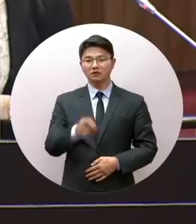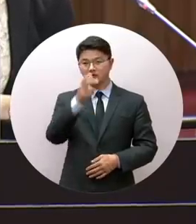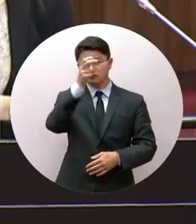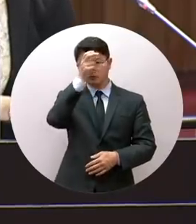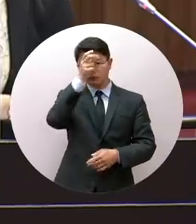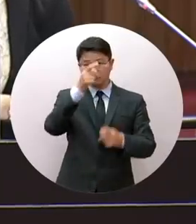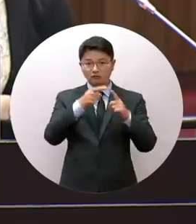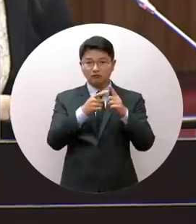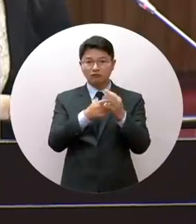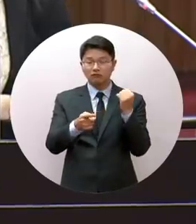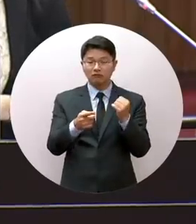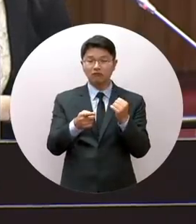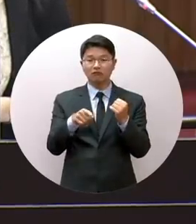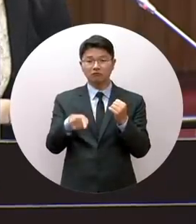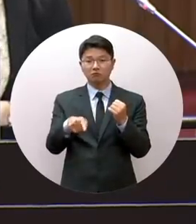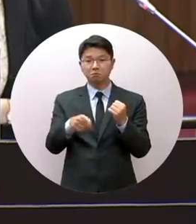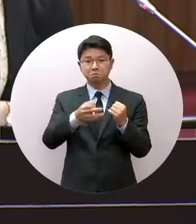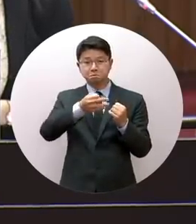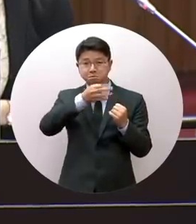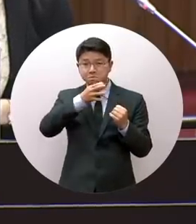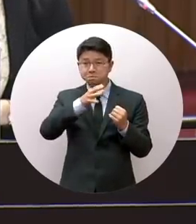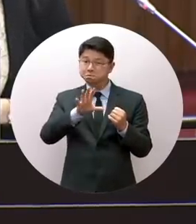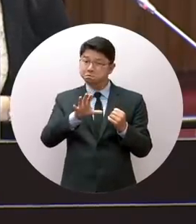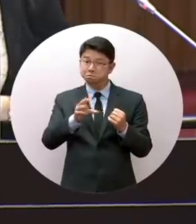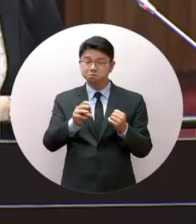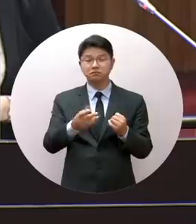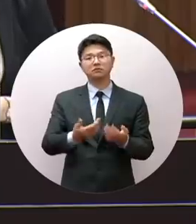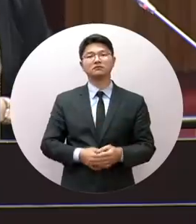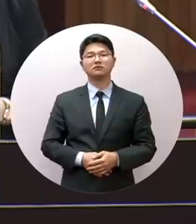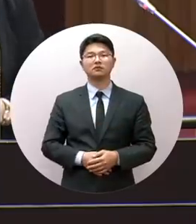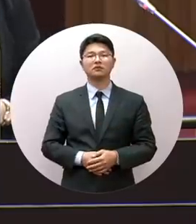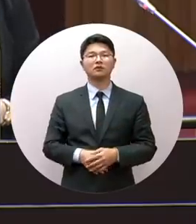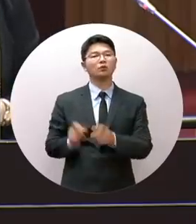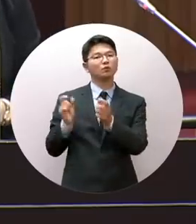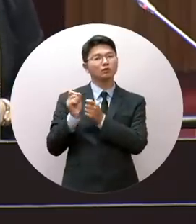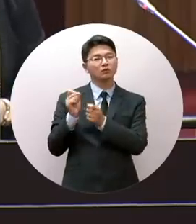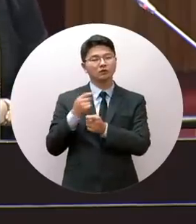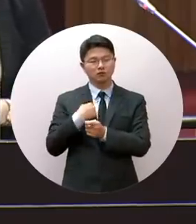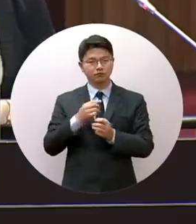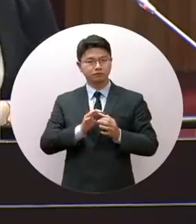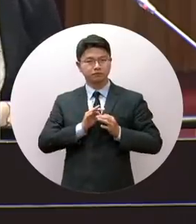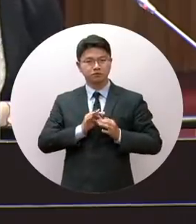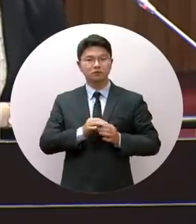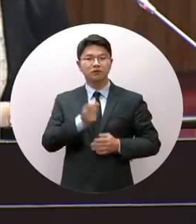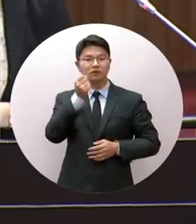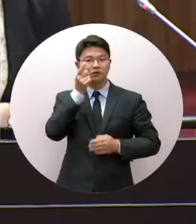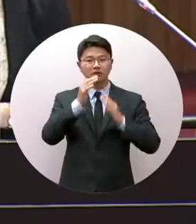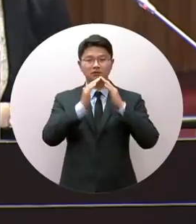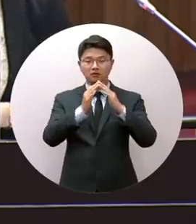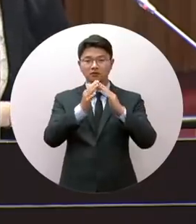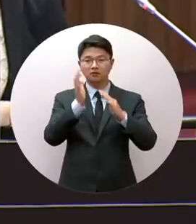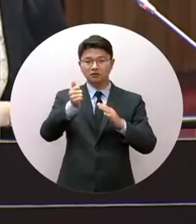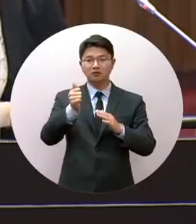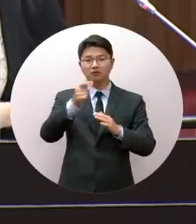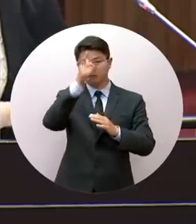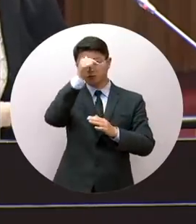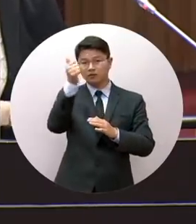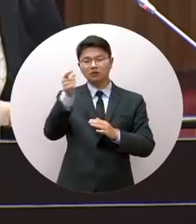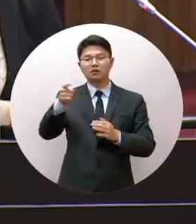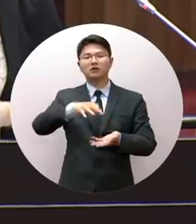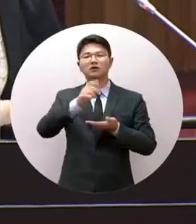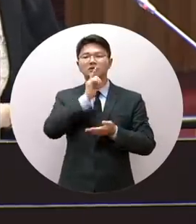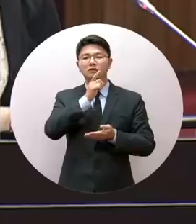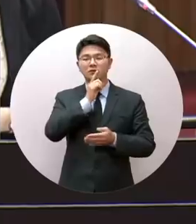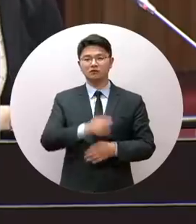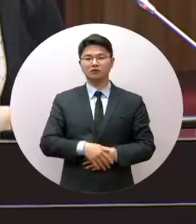力到底是足不足够？特别是前一阵我也关注到台南市的直辖市市长黄伟哲提到说，哎